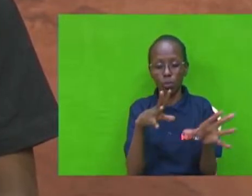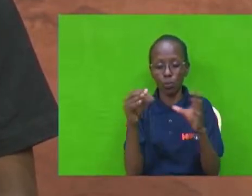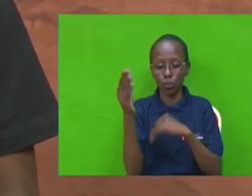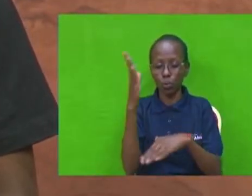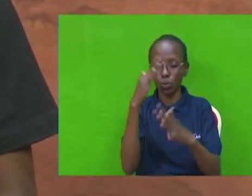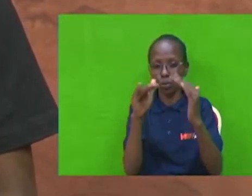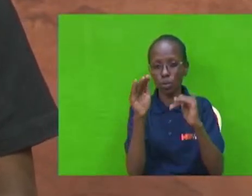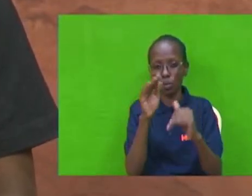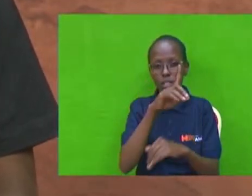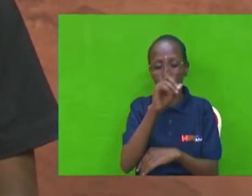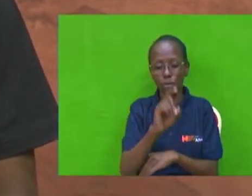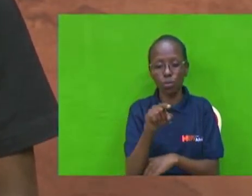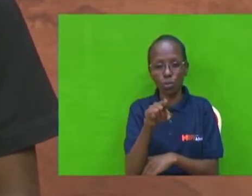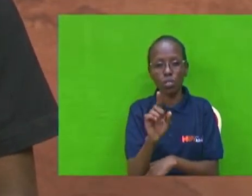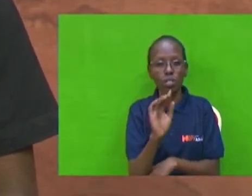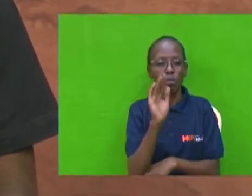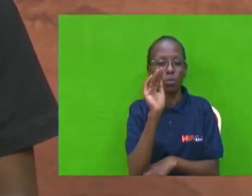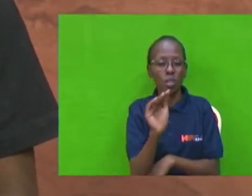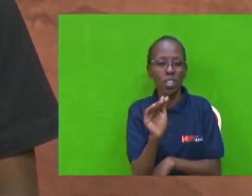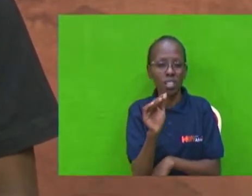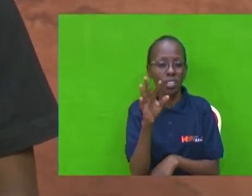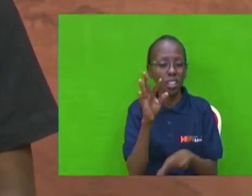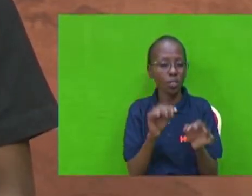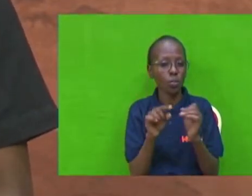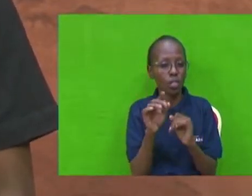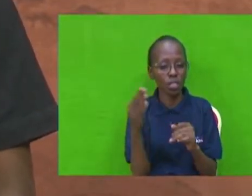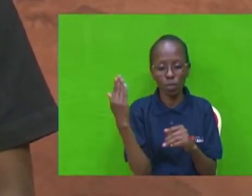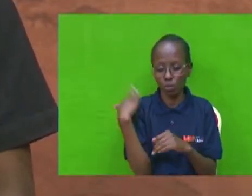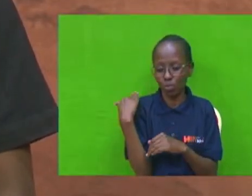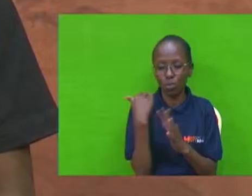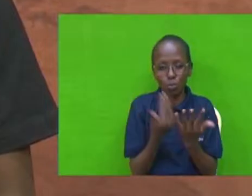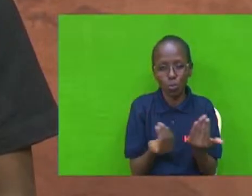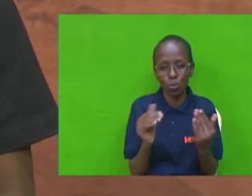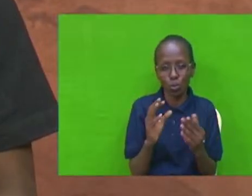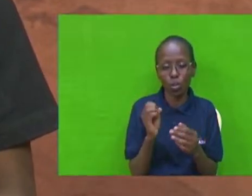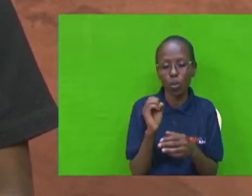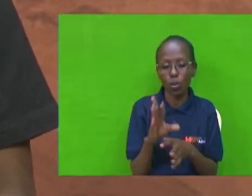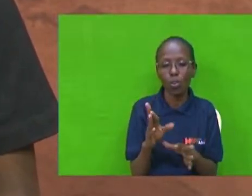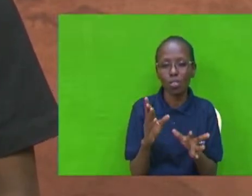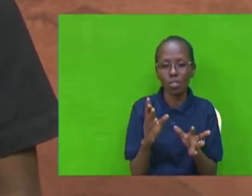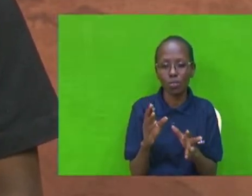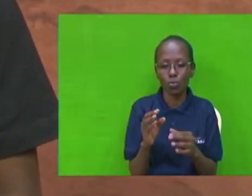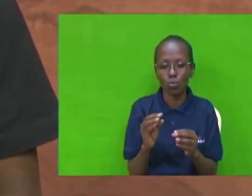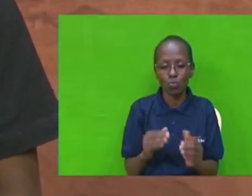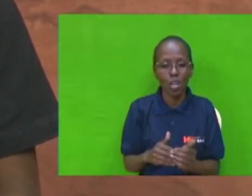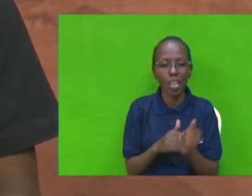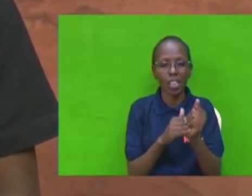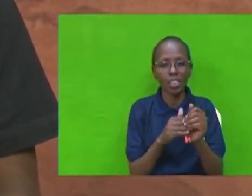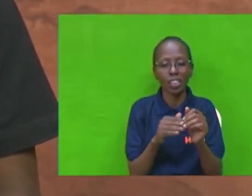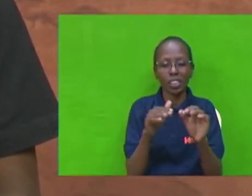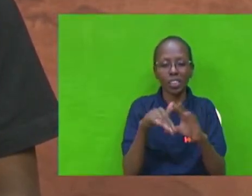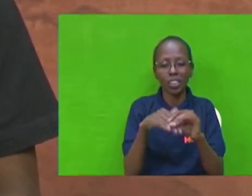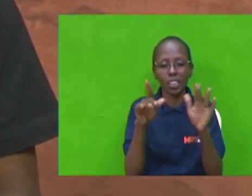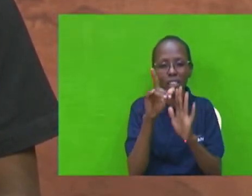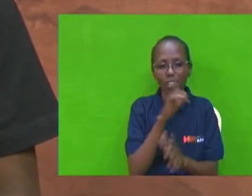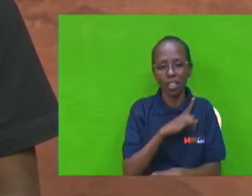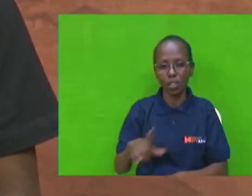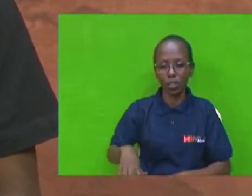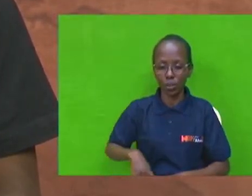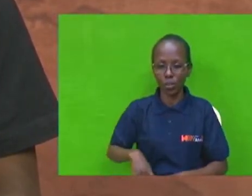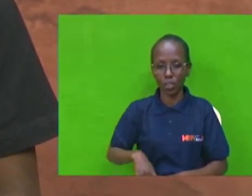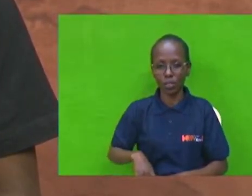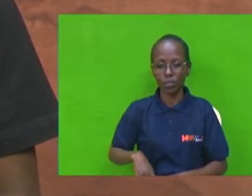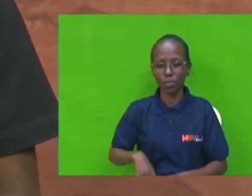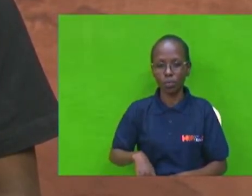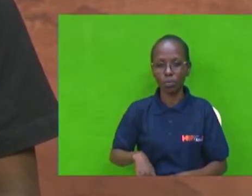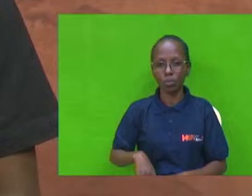swali utaulizwa kama je, uliwachokoza watoto au uliwatisha katika Bwana. Na unajua kama vile